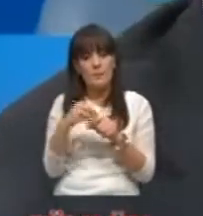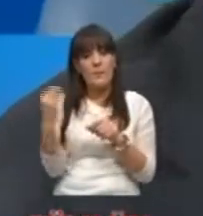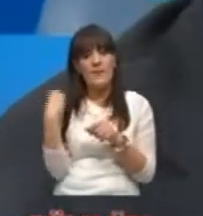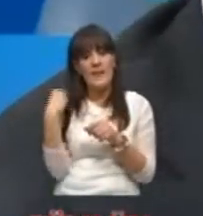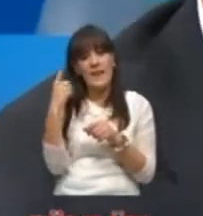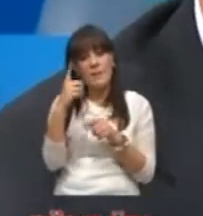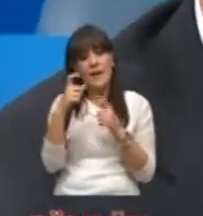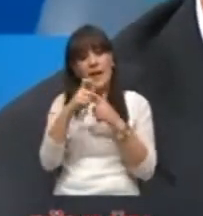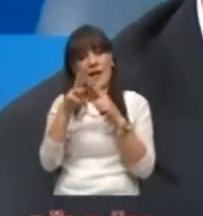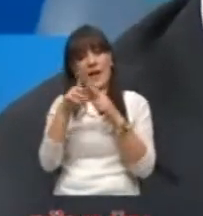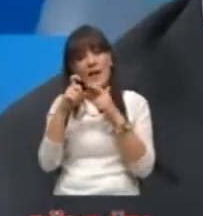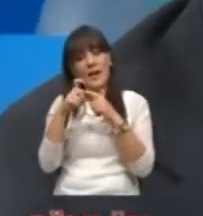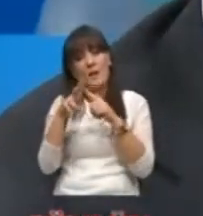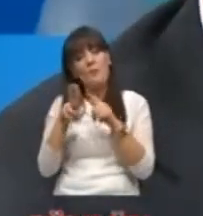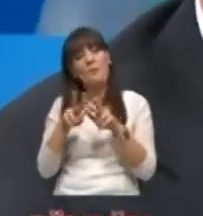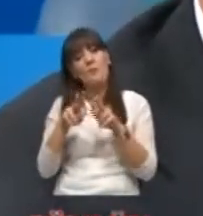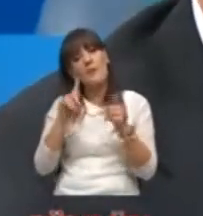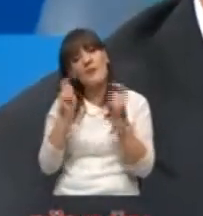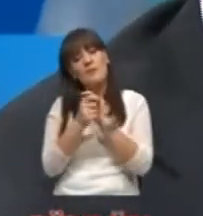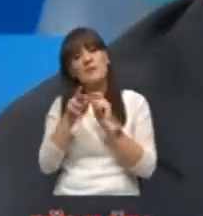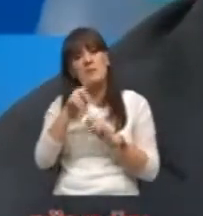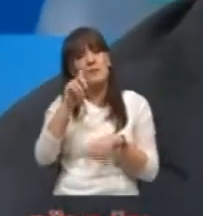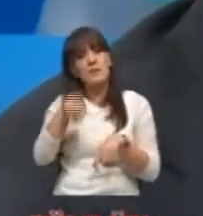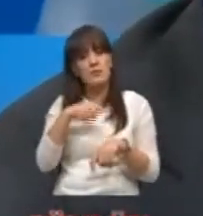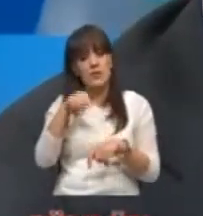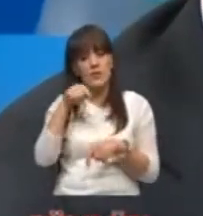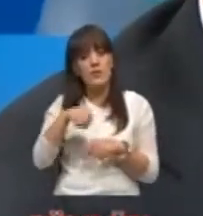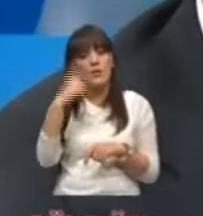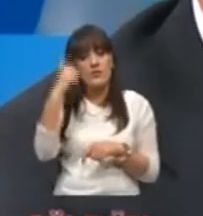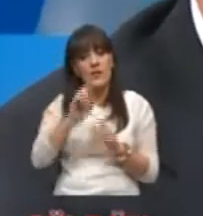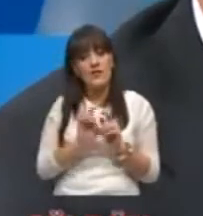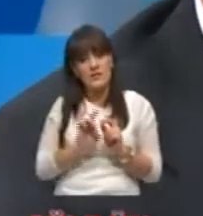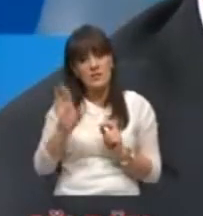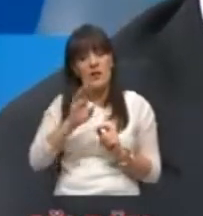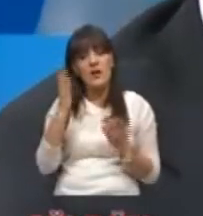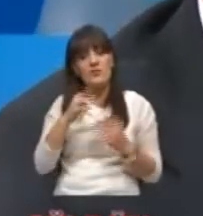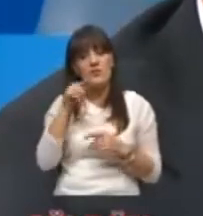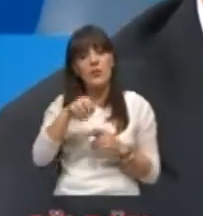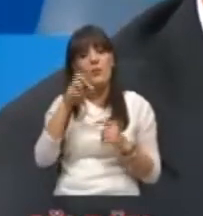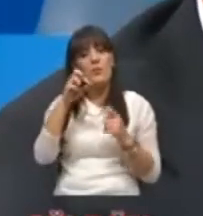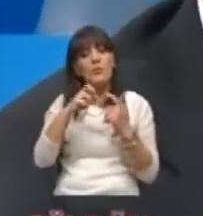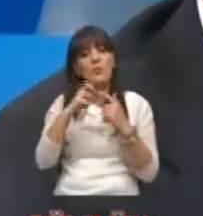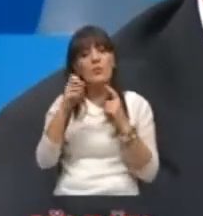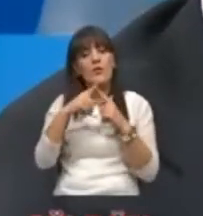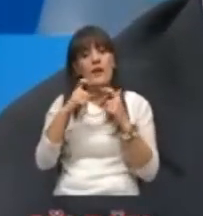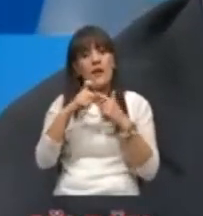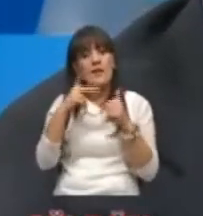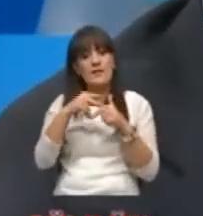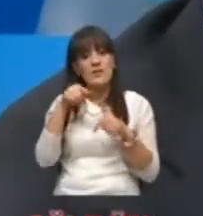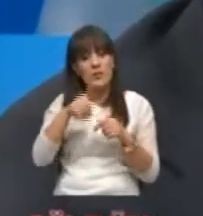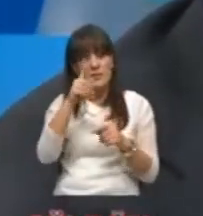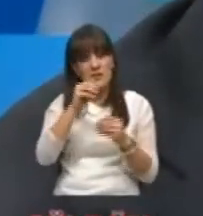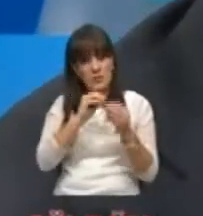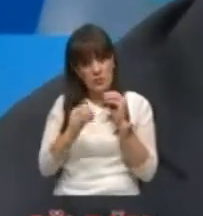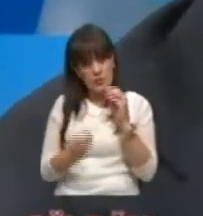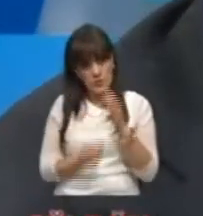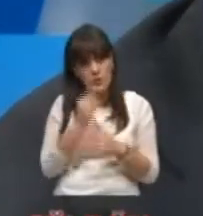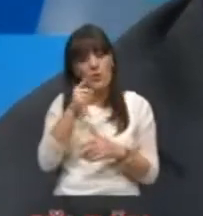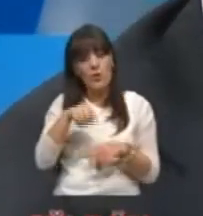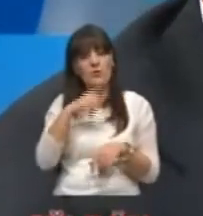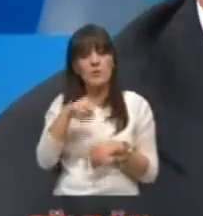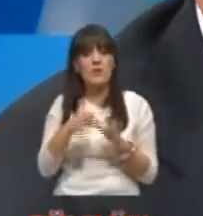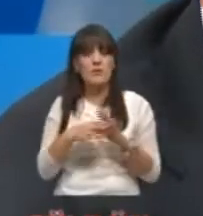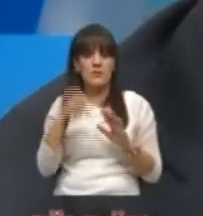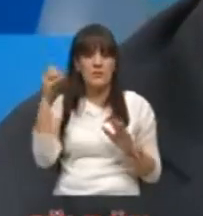yeni bir eklemle değiştirme gibi bir süreç. Onun için çıkartılması ancak o protezin orada bir sorun yaratması durumunda söz konusu